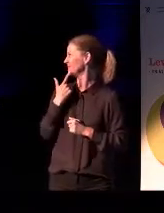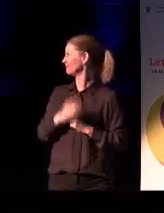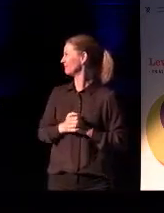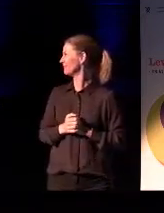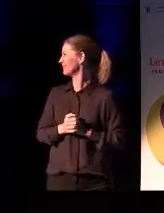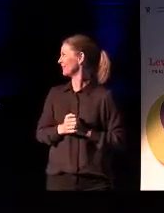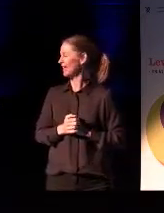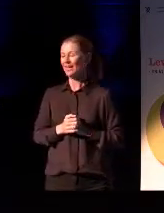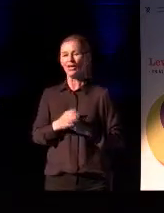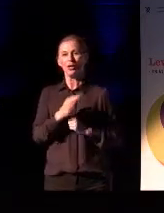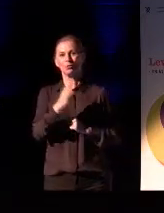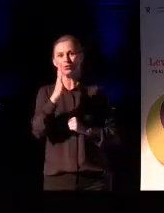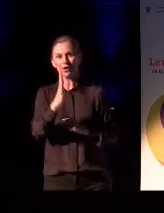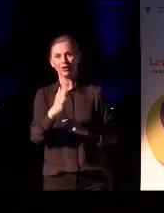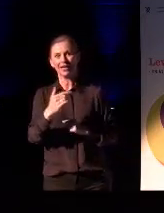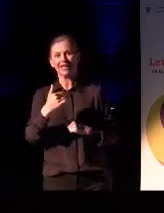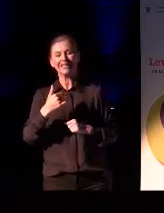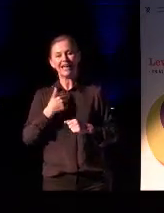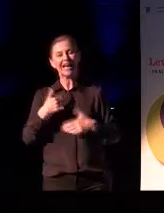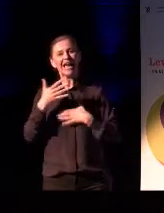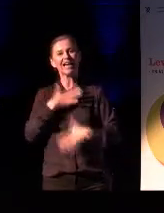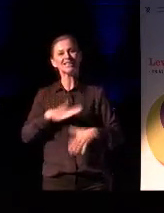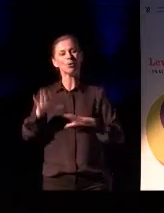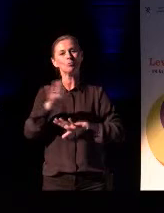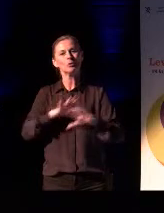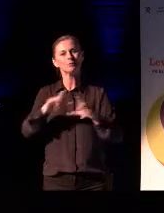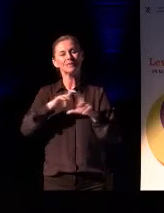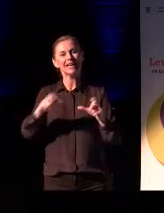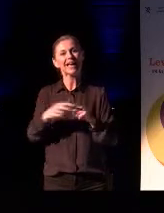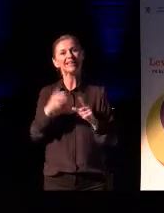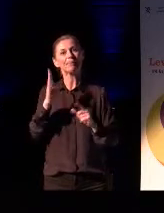Takk for det. Og jeg så heldig å være helse- og omsorgsminister. Jeg heter Bent Høie.